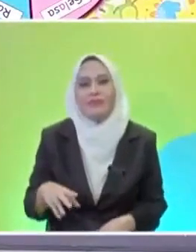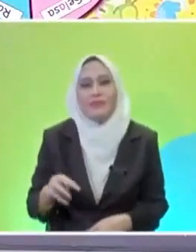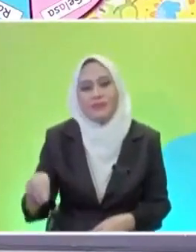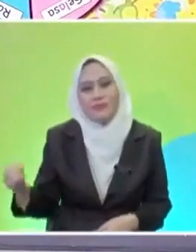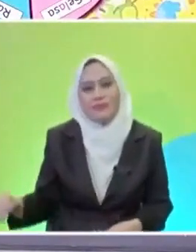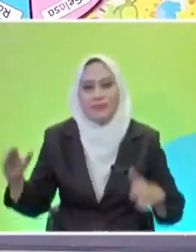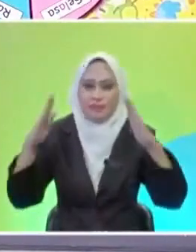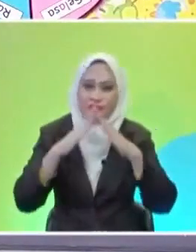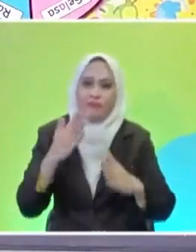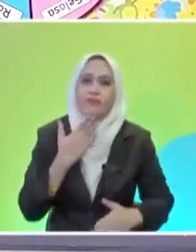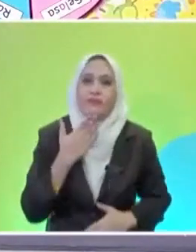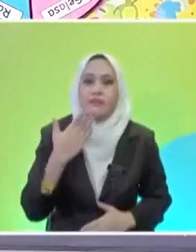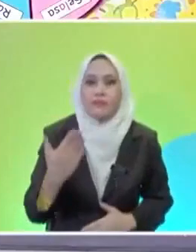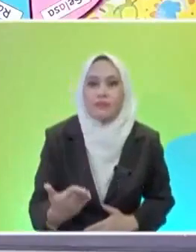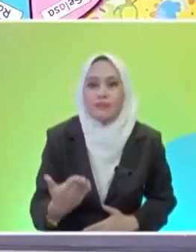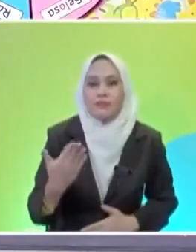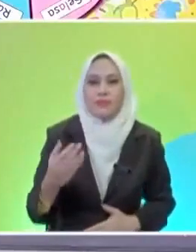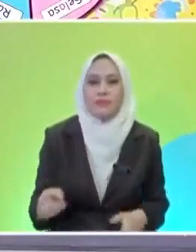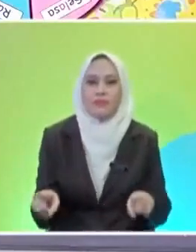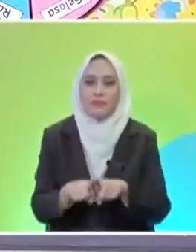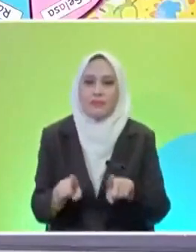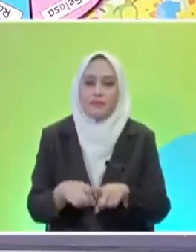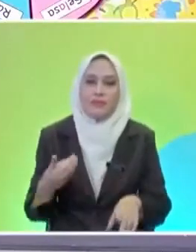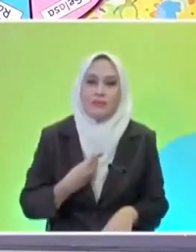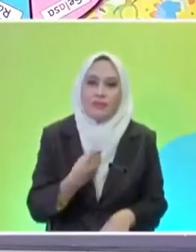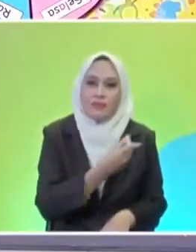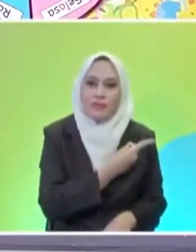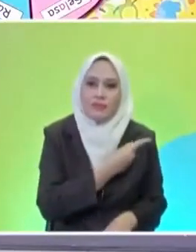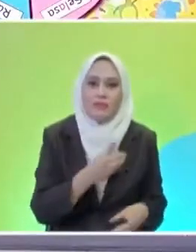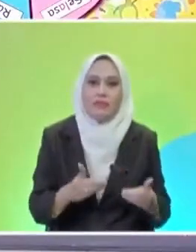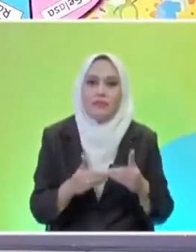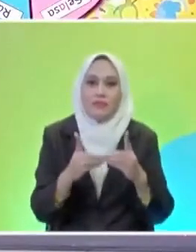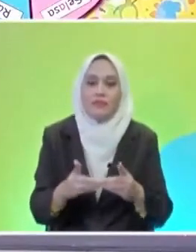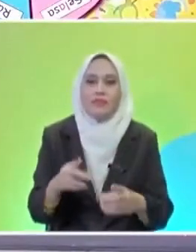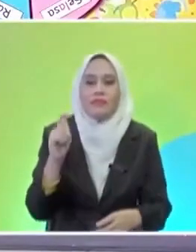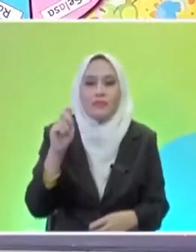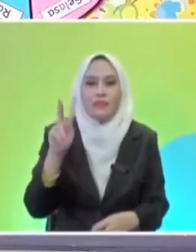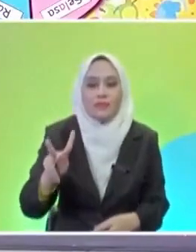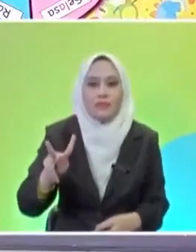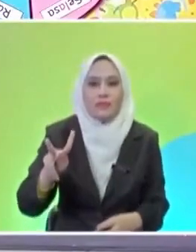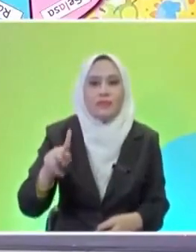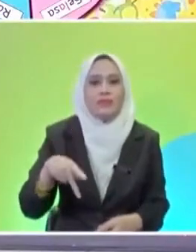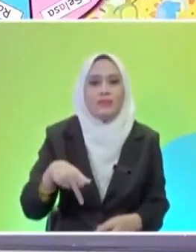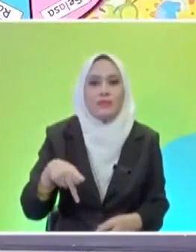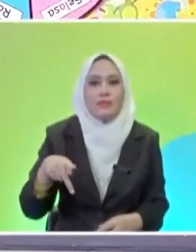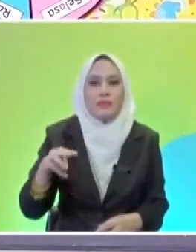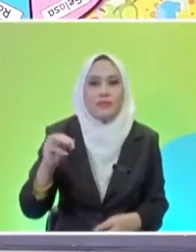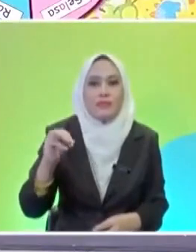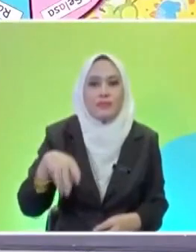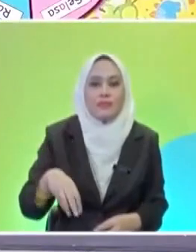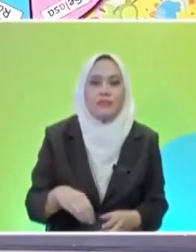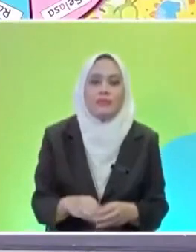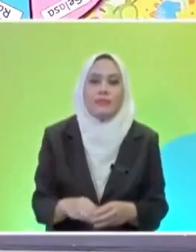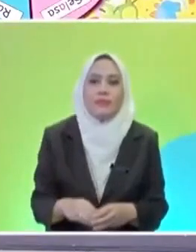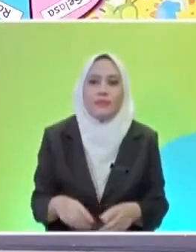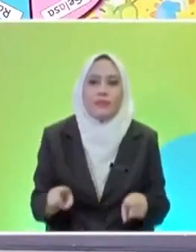rumah, terima kasih kerana bersama kami di Didik TV KPM hari ini. Kejap lagi kita akan nyanyi lagi sama-sama lagu hari, kan Cikgu?